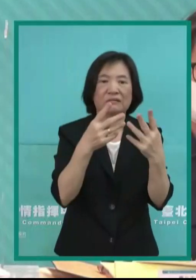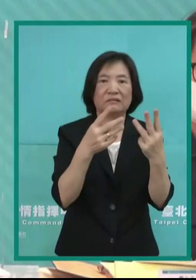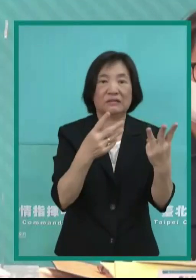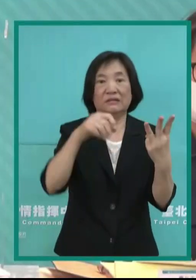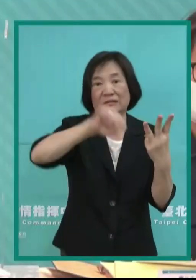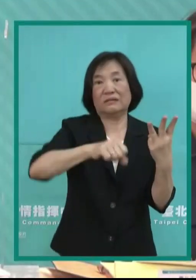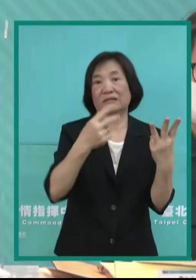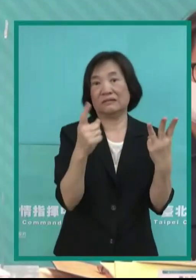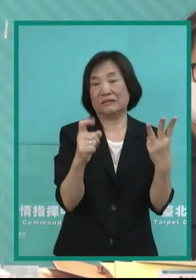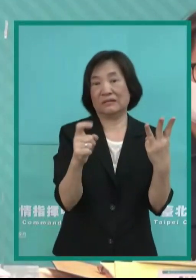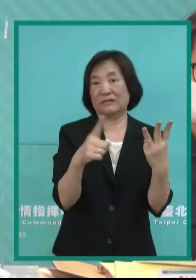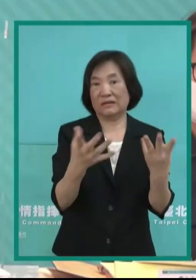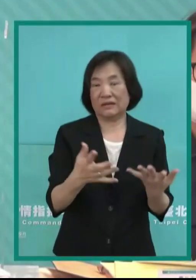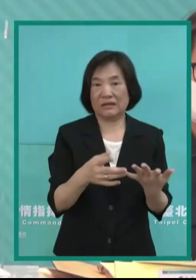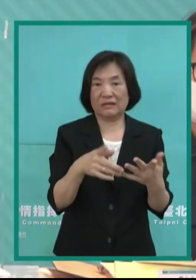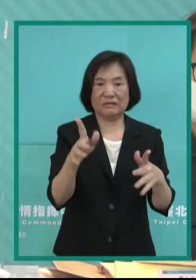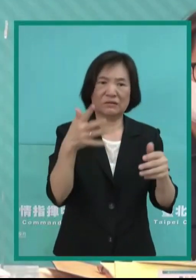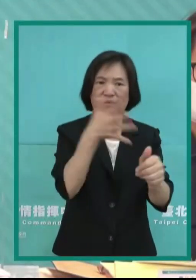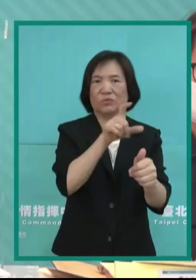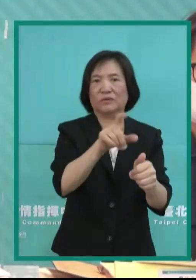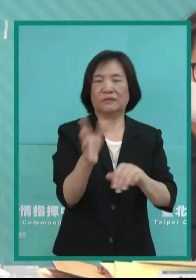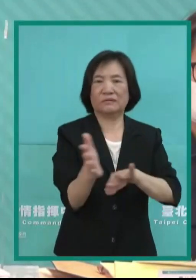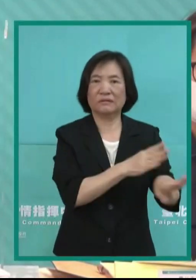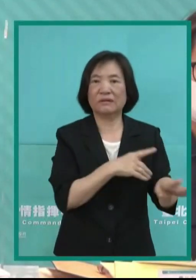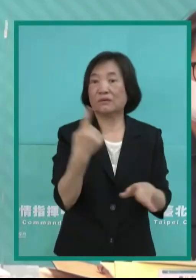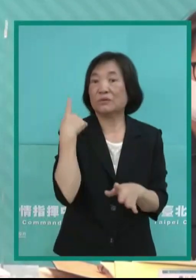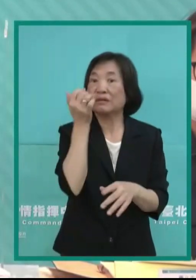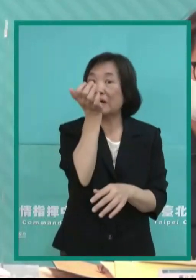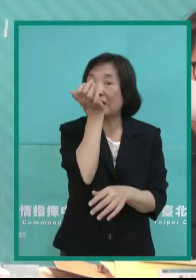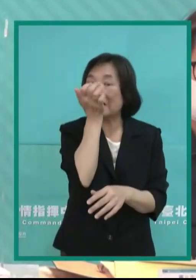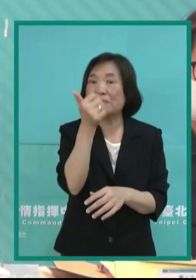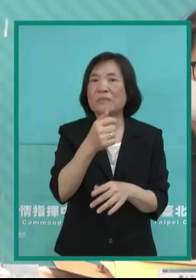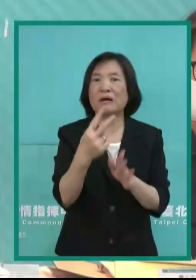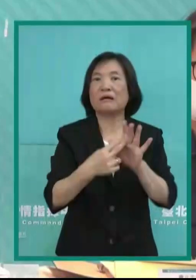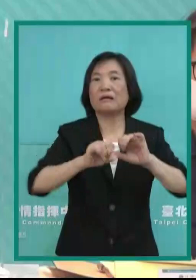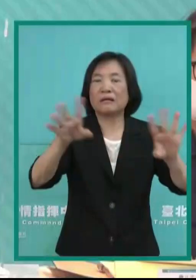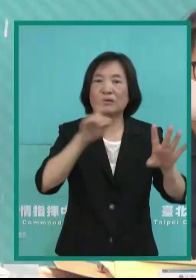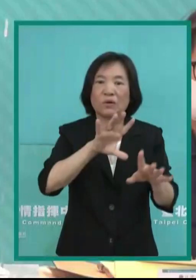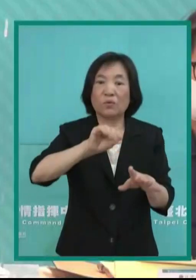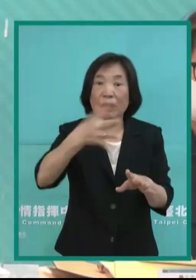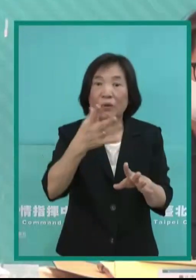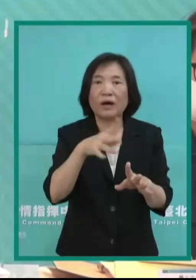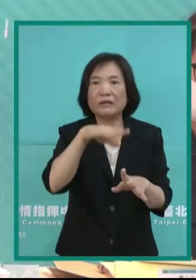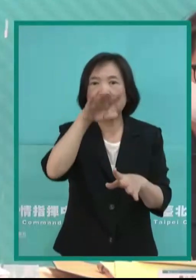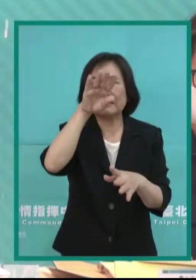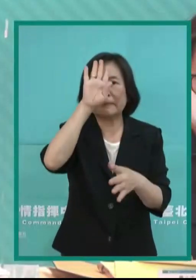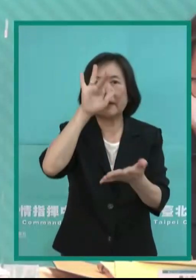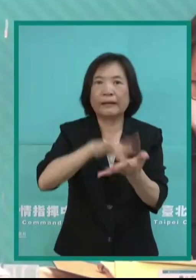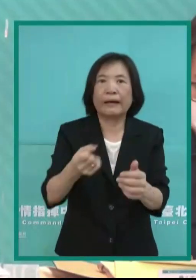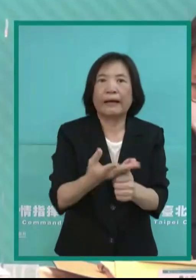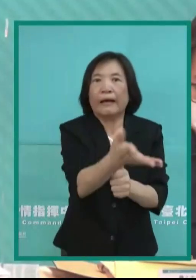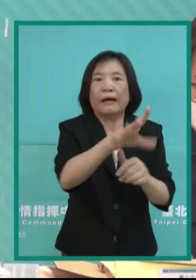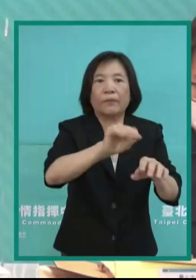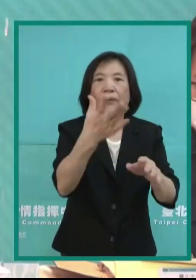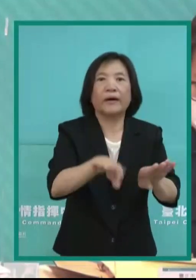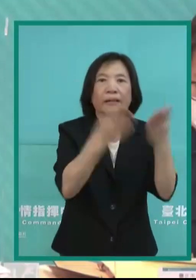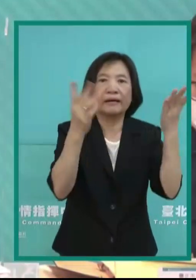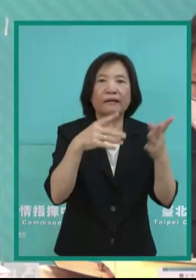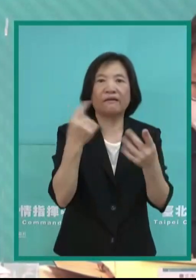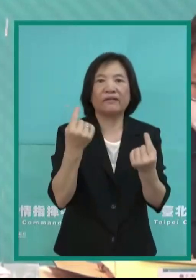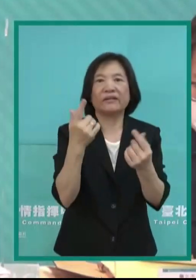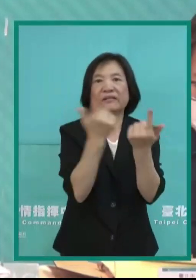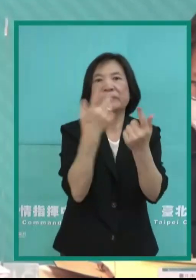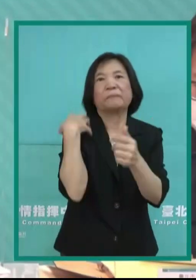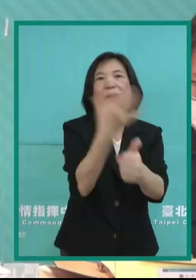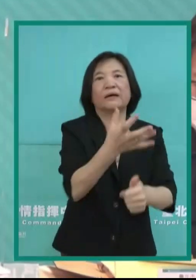会认为昨天石崇良次长表示这一次的疫情破口在万华是在甩锅台北？ 万